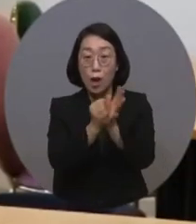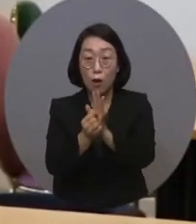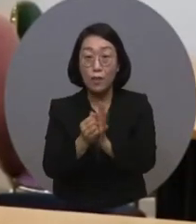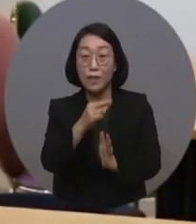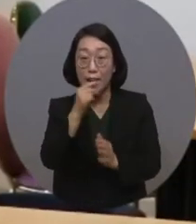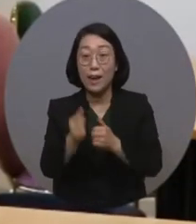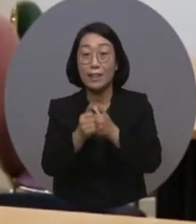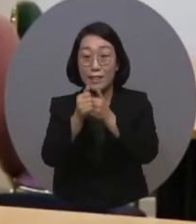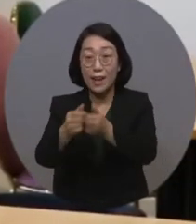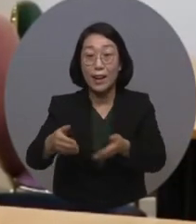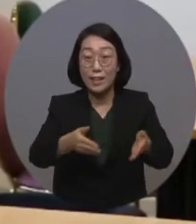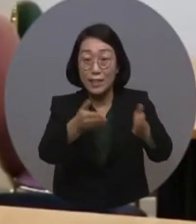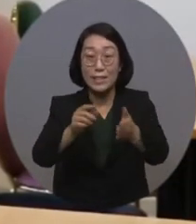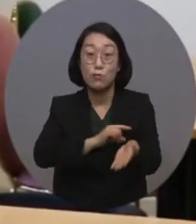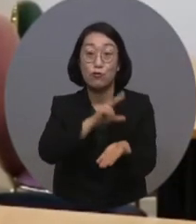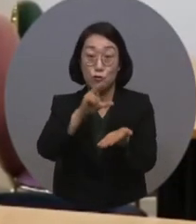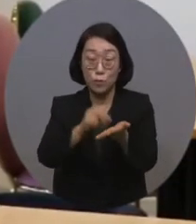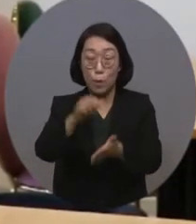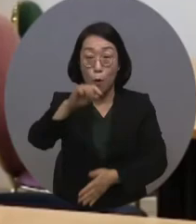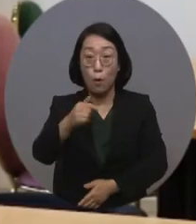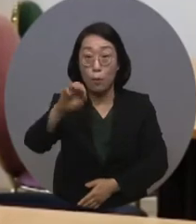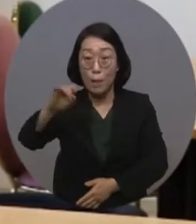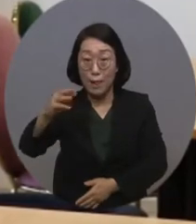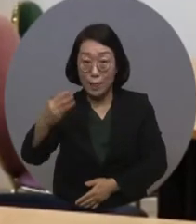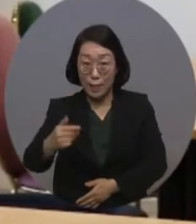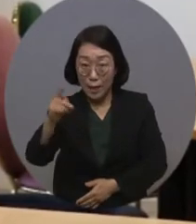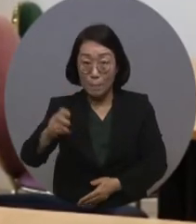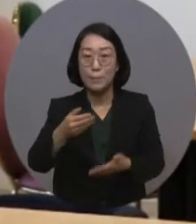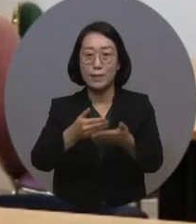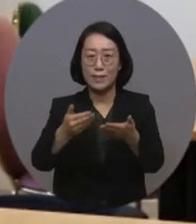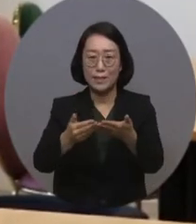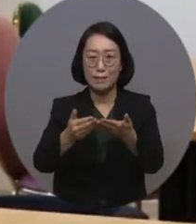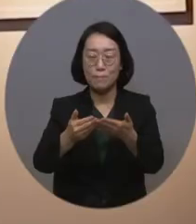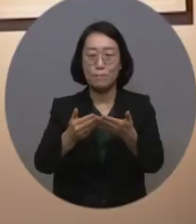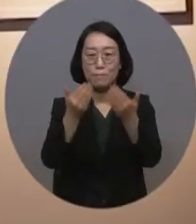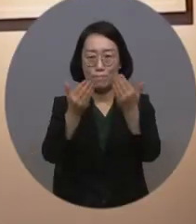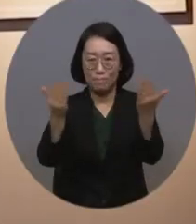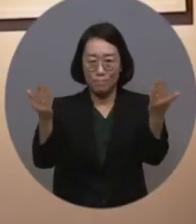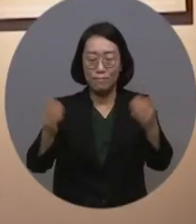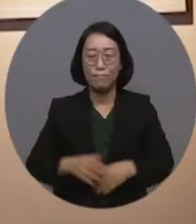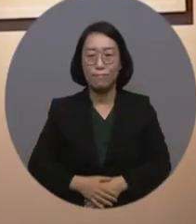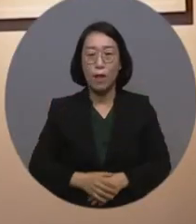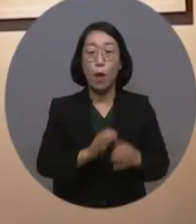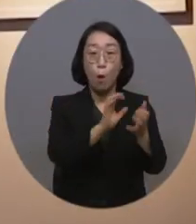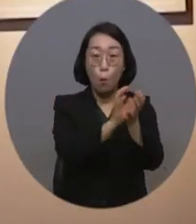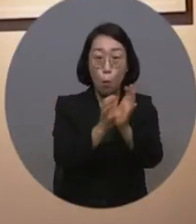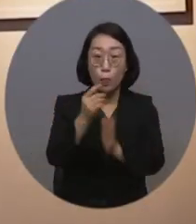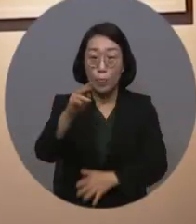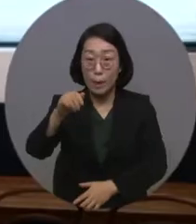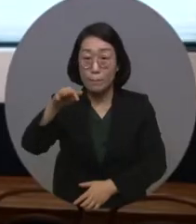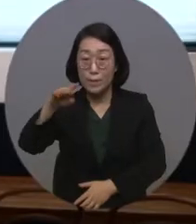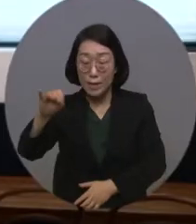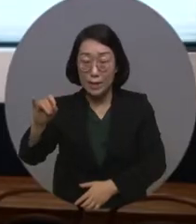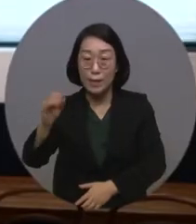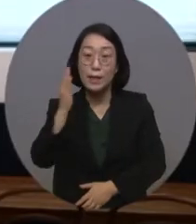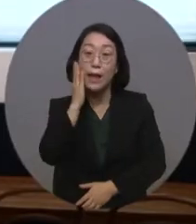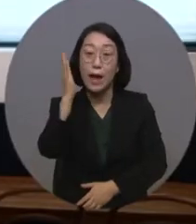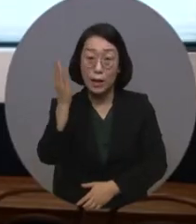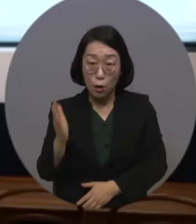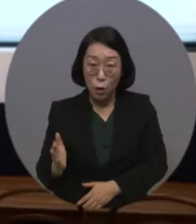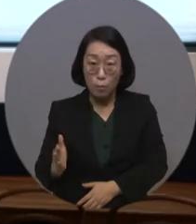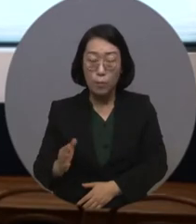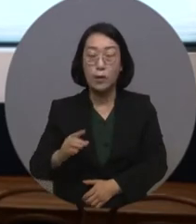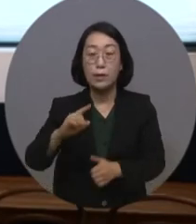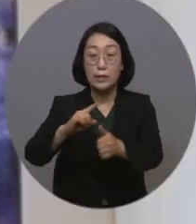화가 송전 권말남 작가의 작품들입니다. 꽃, 담쟁이, 낙엽 등 자연을 소재로